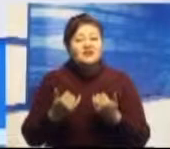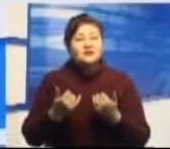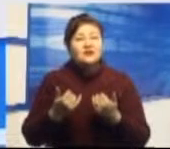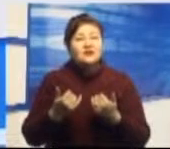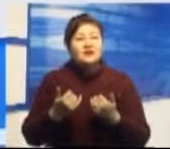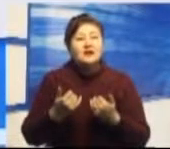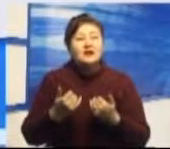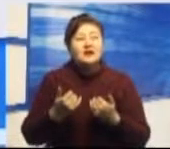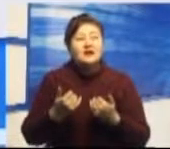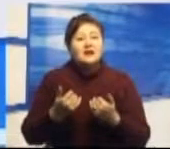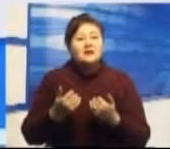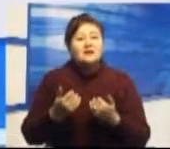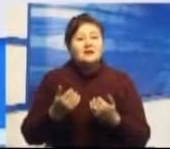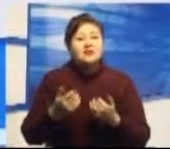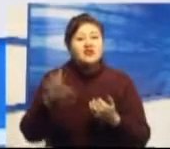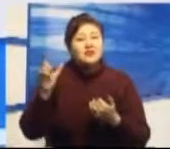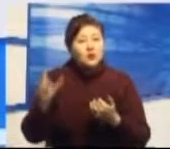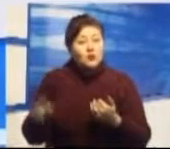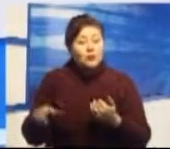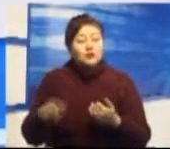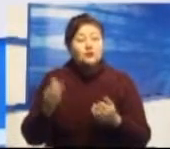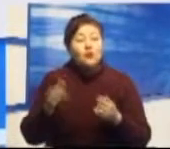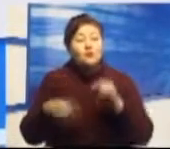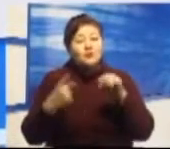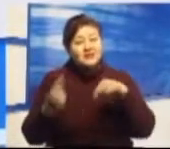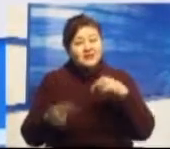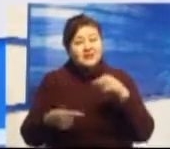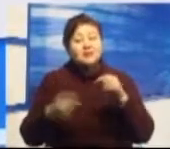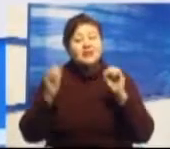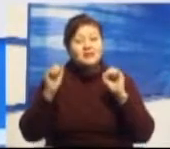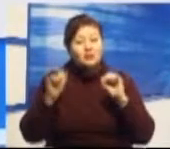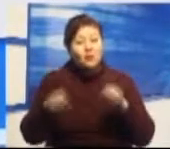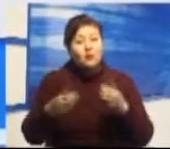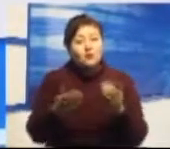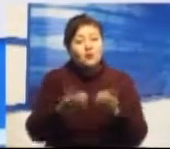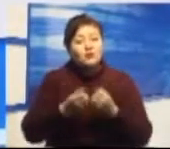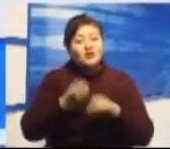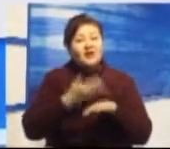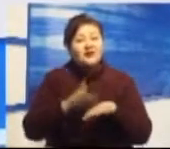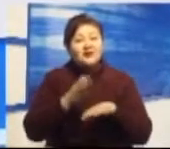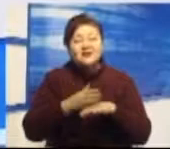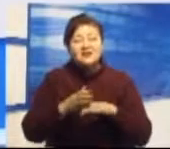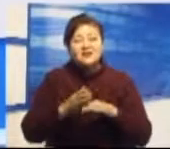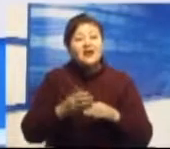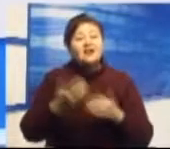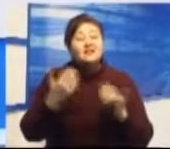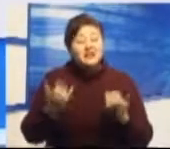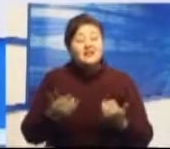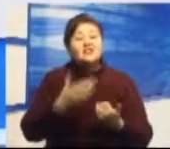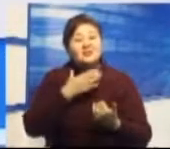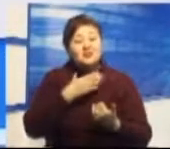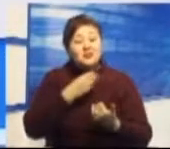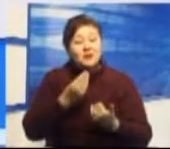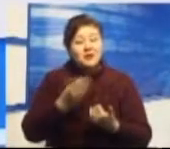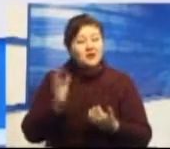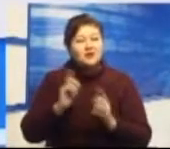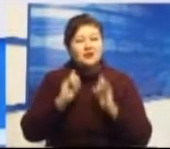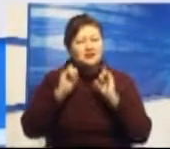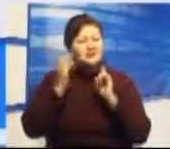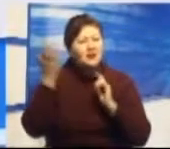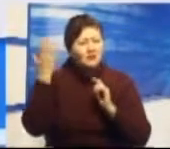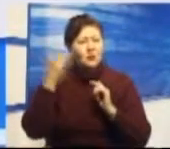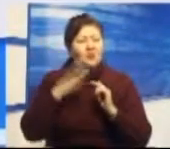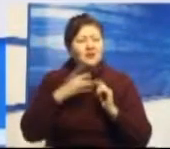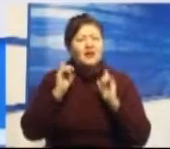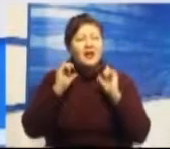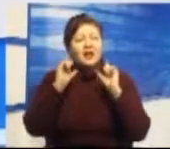облыс орталығына бармай-ақ түрлі бағыт бойынша несие алып шаруаларын дөңгелете алады. Бұл туралы корпорация өкілдері ауыл шаруашылық бөлімінің жетекшісі